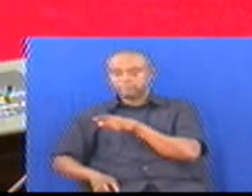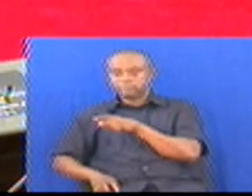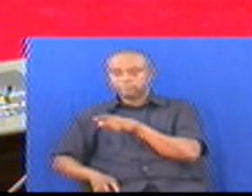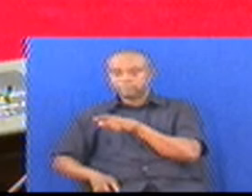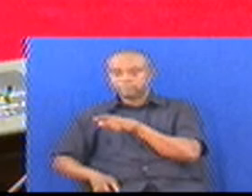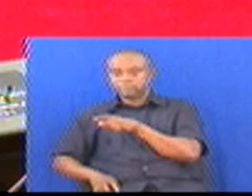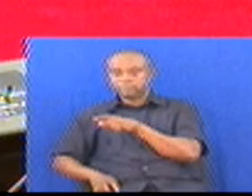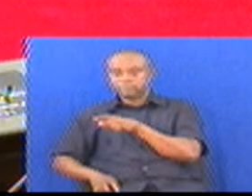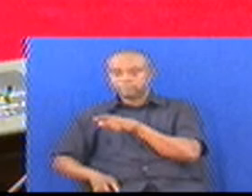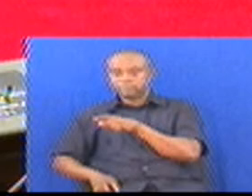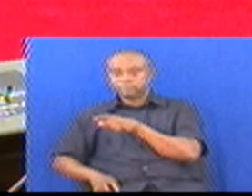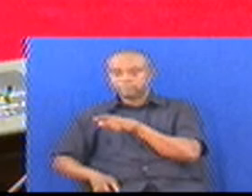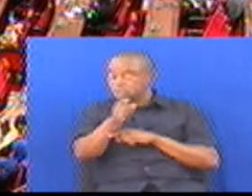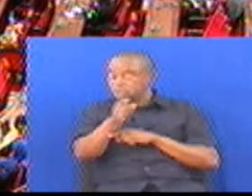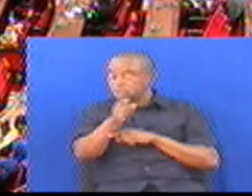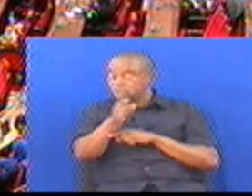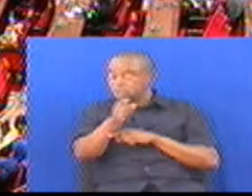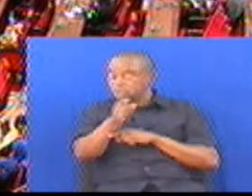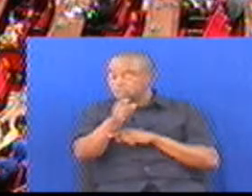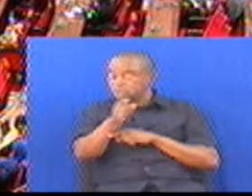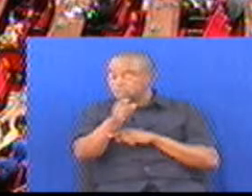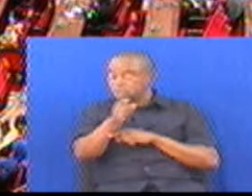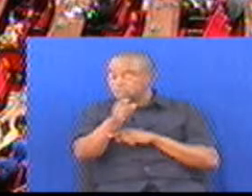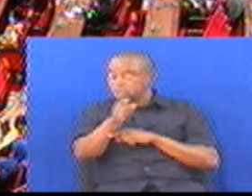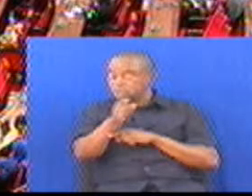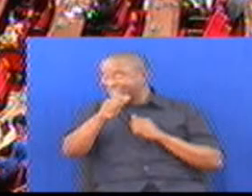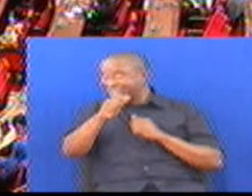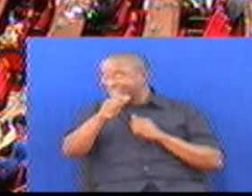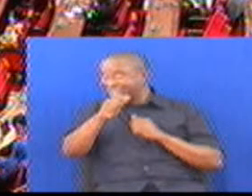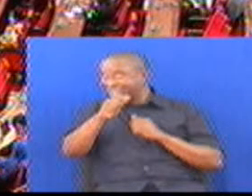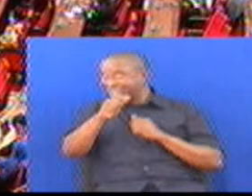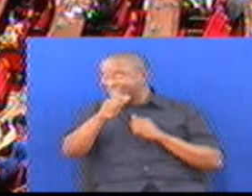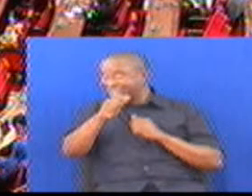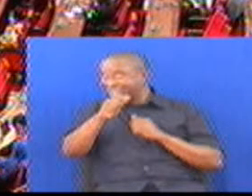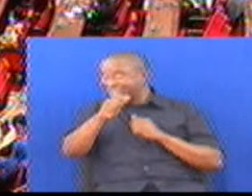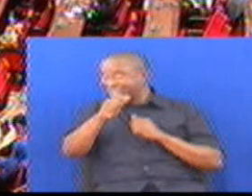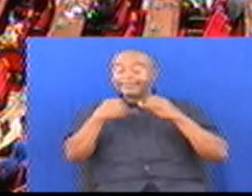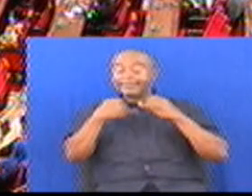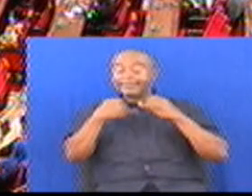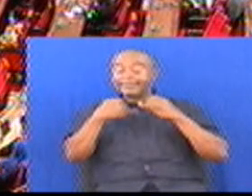Utekelezaji wa miradi hii umenufaisha wananchi vijijini na pia taasisi